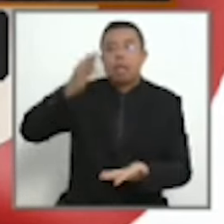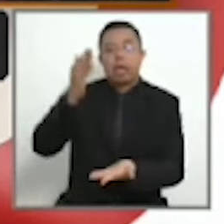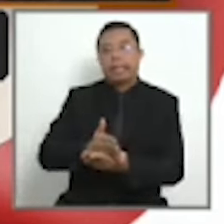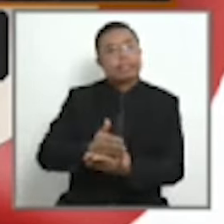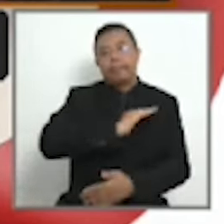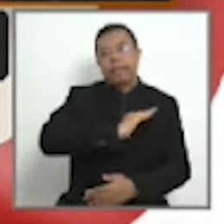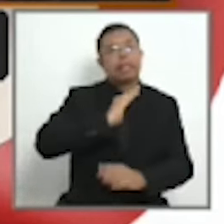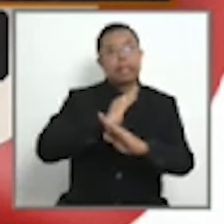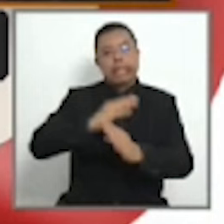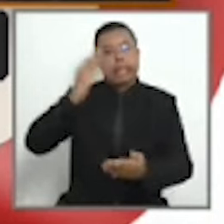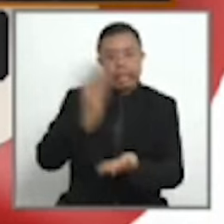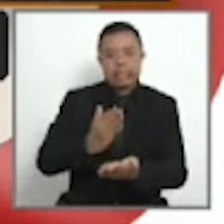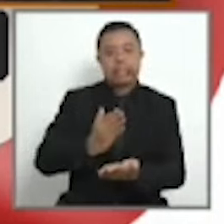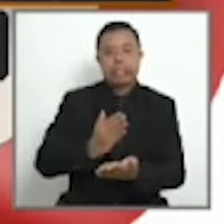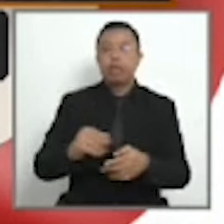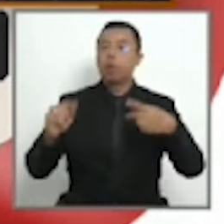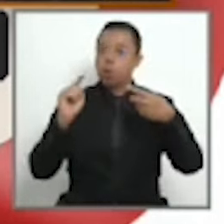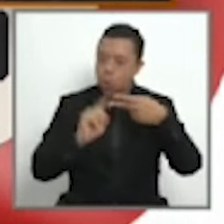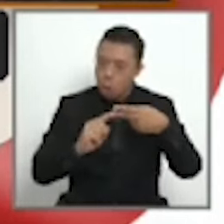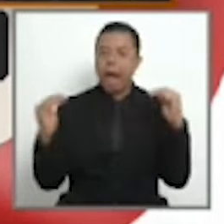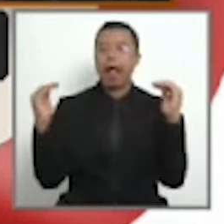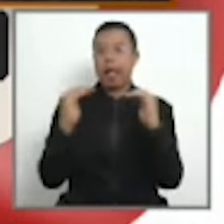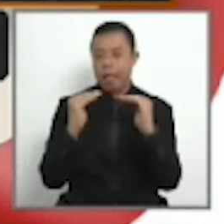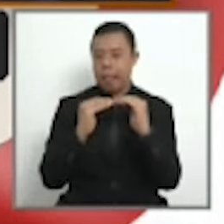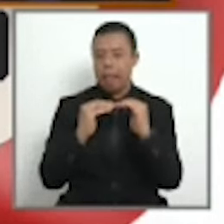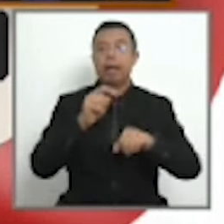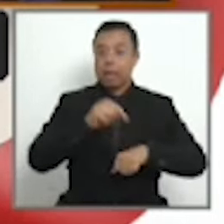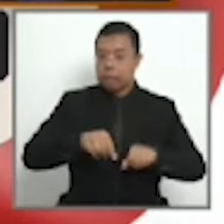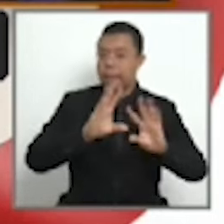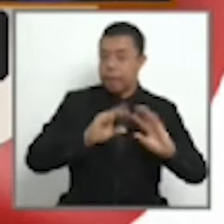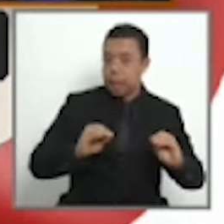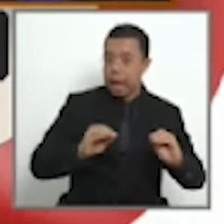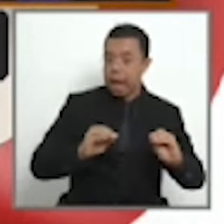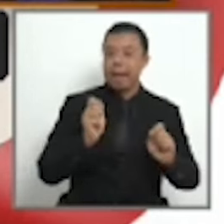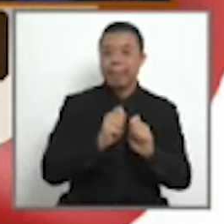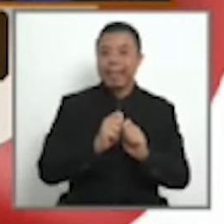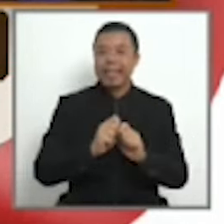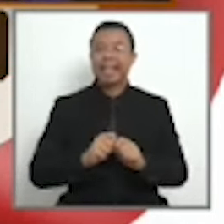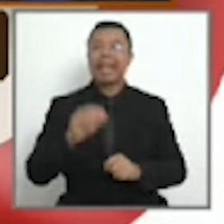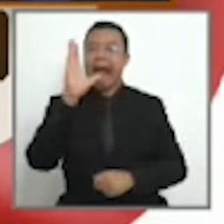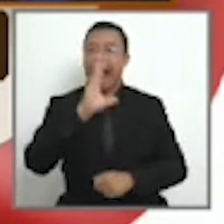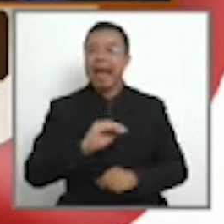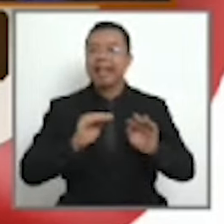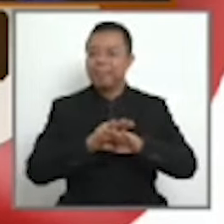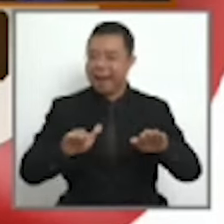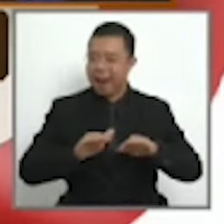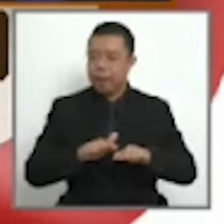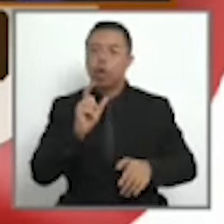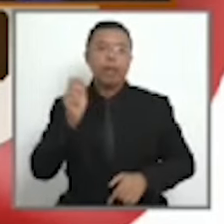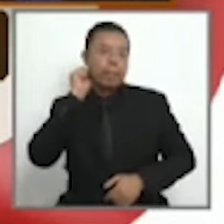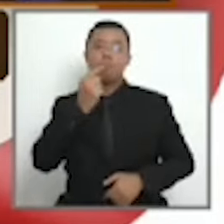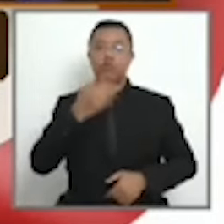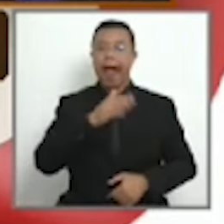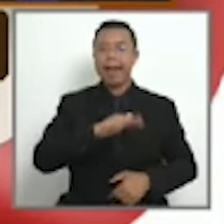kami akan tidak tegas kemudian kedua kesetaraan yang sekarang bekerja dibangunkan daycare sehingga bagi ibu yang mempunyai